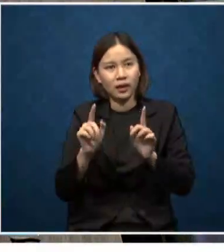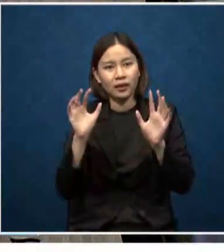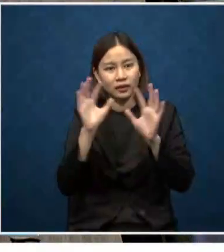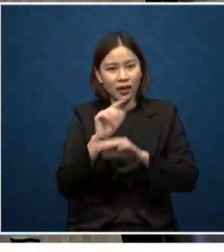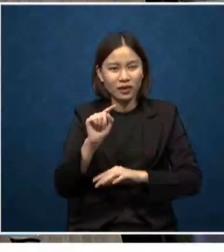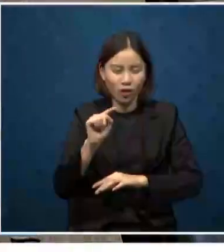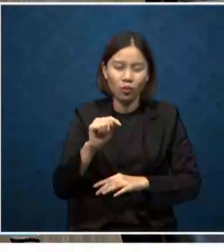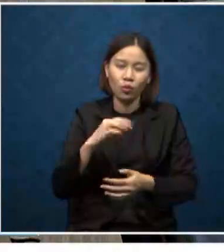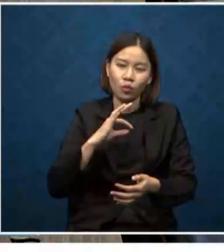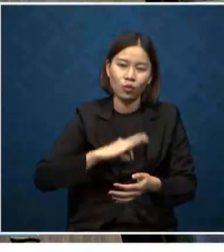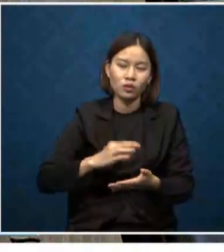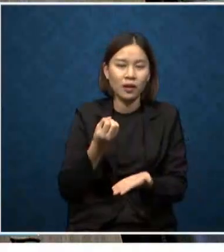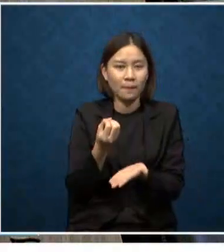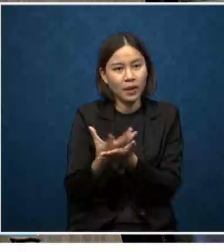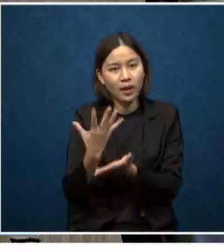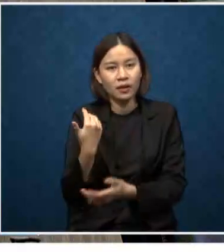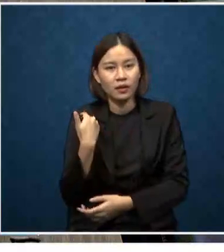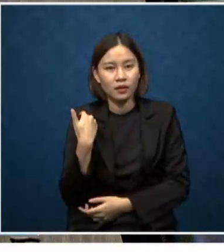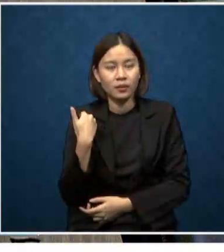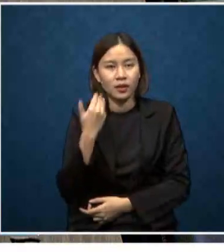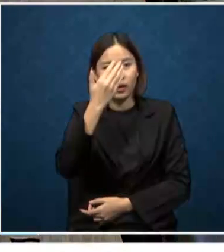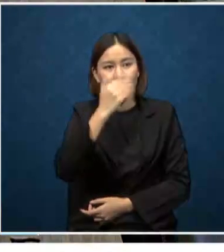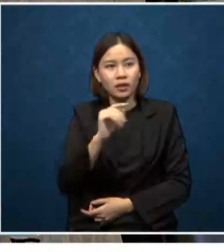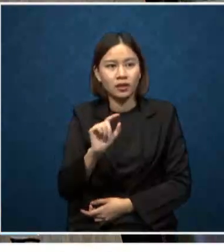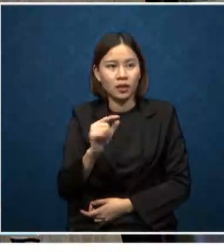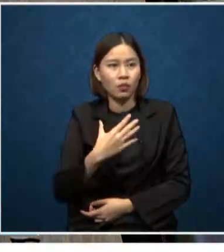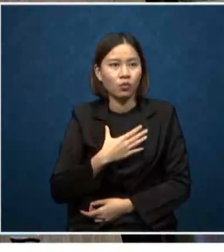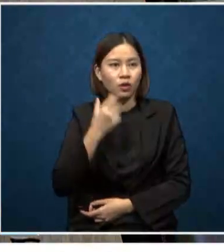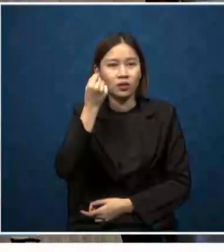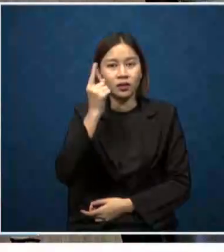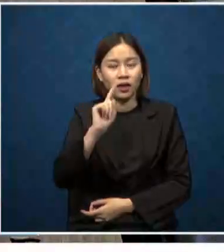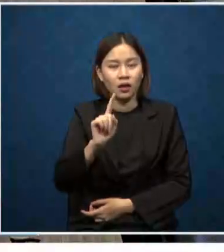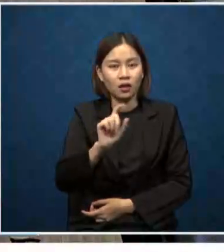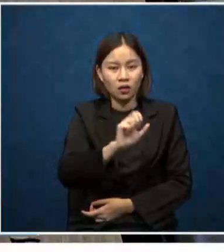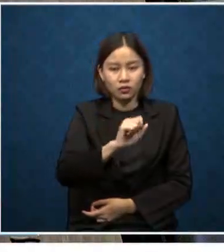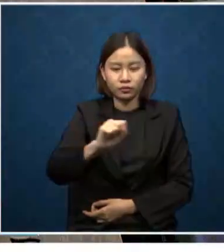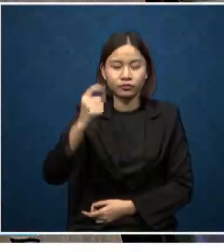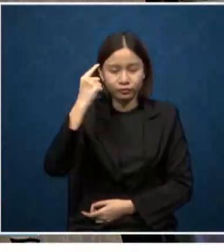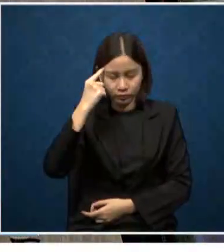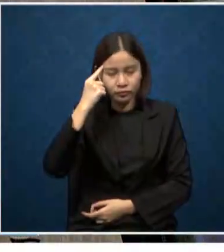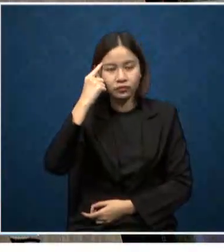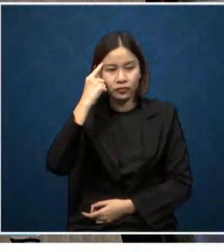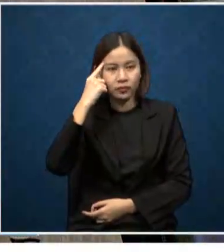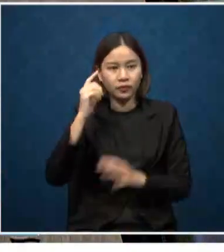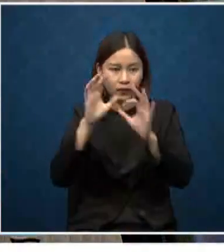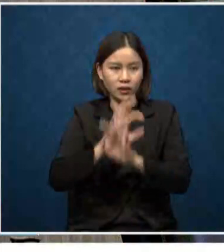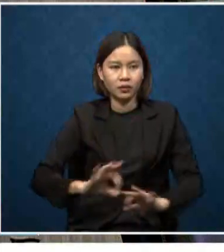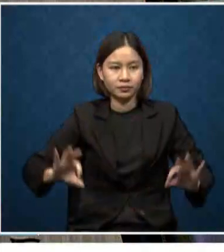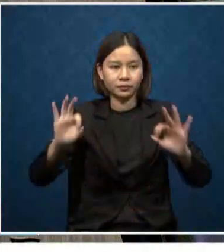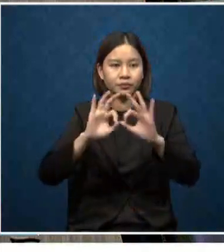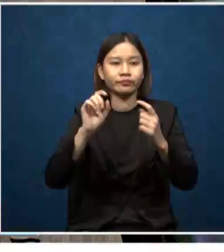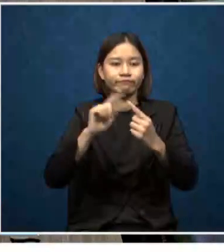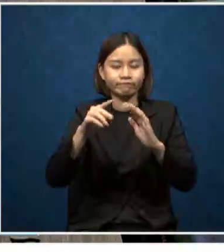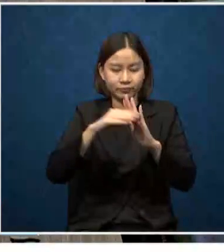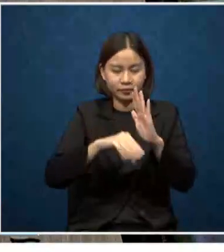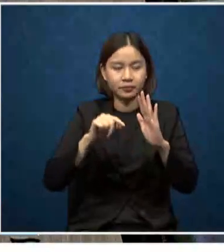ลื่นที่มีราคาแพงพอสมควรเพราะฉะนั้นผมเข้าใจว่าสสสก็คงตระหนักในในหลักการข้อ